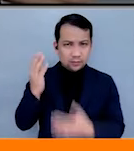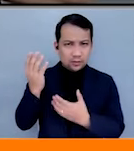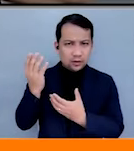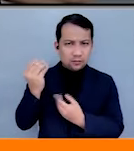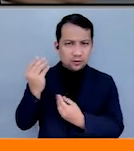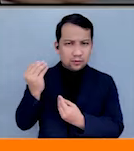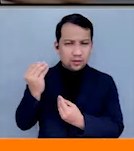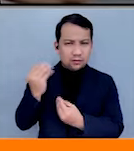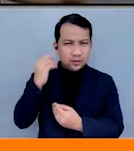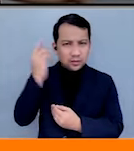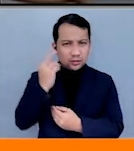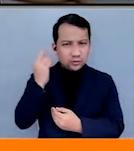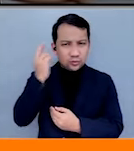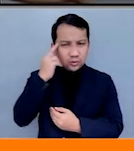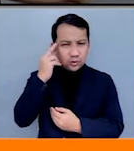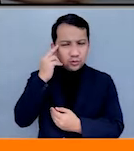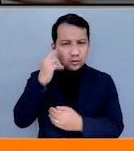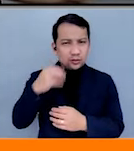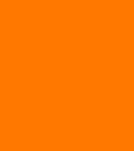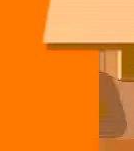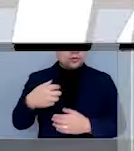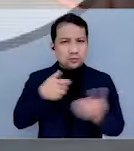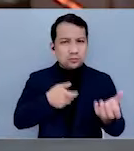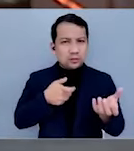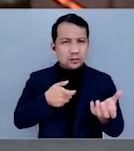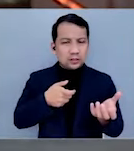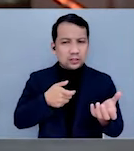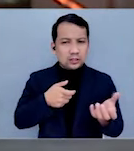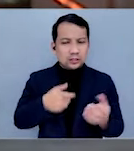motibo tinitignan ng mga pulis sa pamamaril?